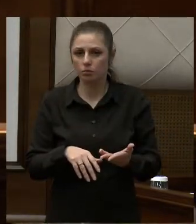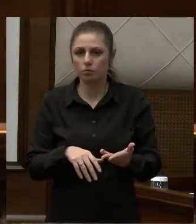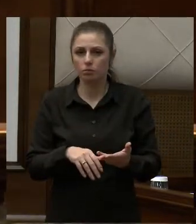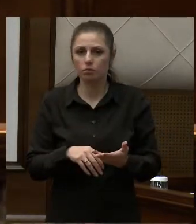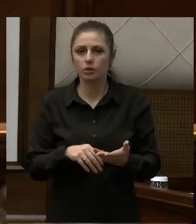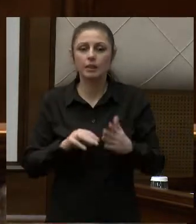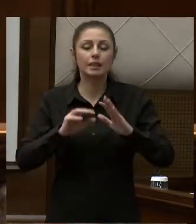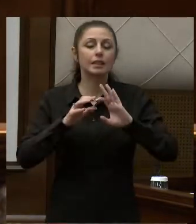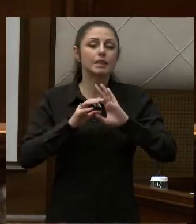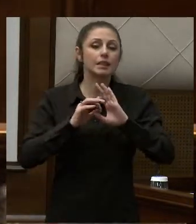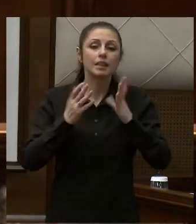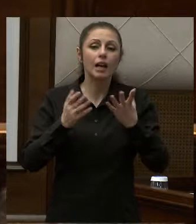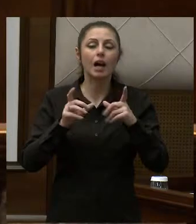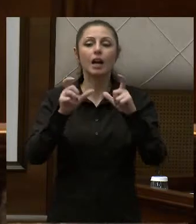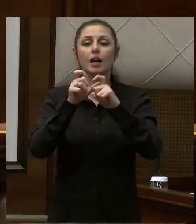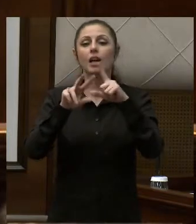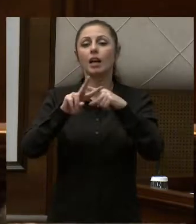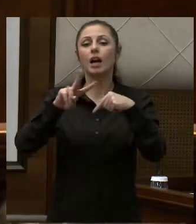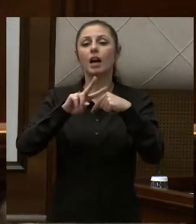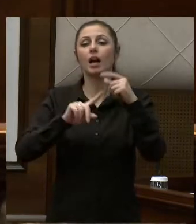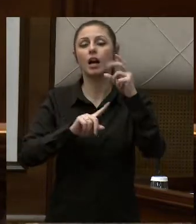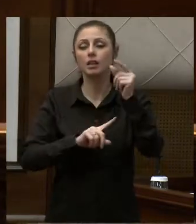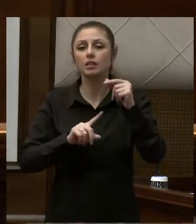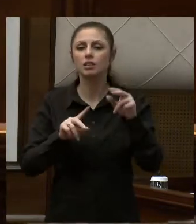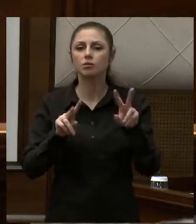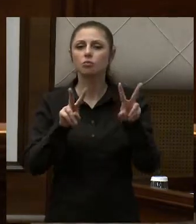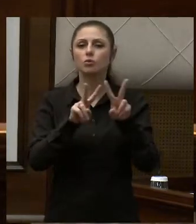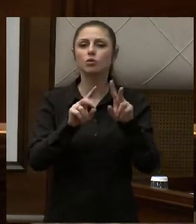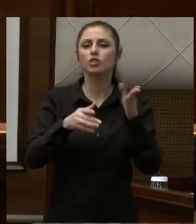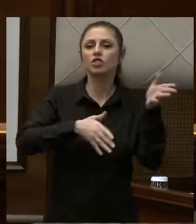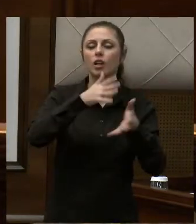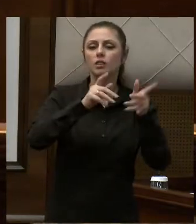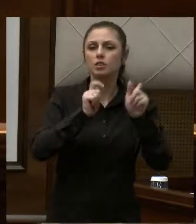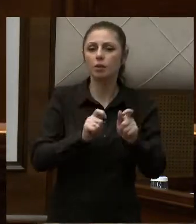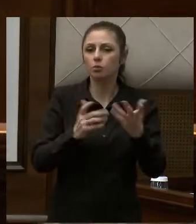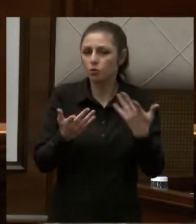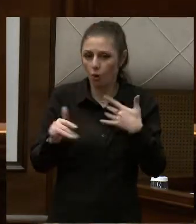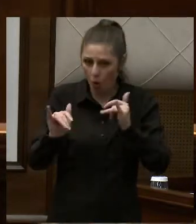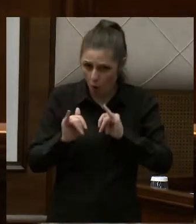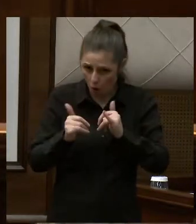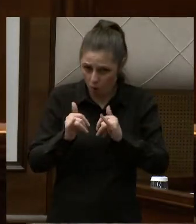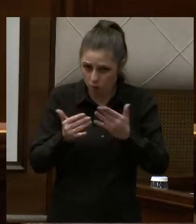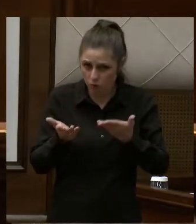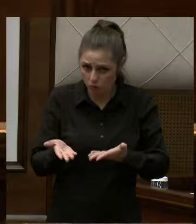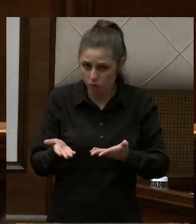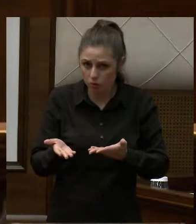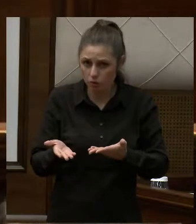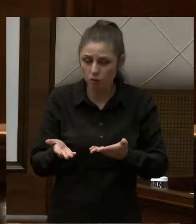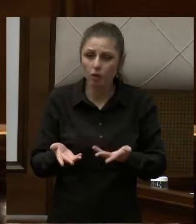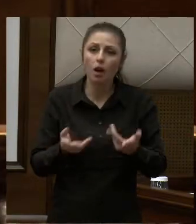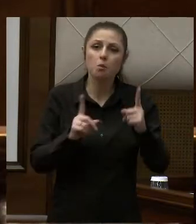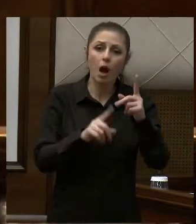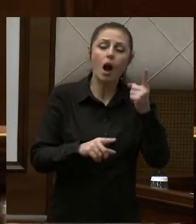Niye Gazi Mustafa Caddesi yapıyorsunuz? Dalga mı geçiyorsunuz ya? Ya bu Gazi Mustafa Kemal Atatürk'tür, ya